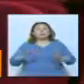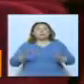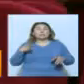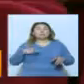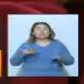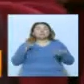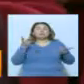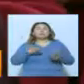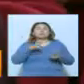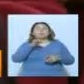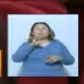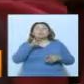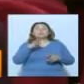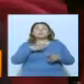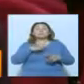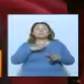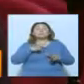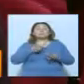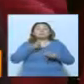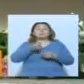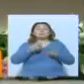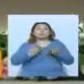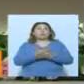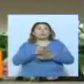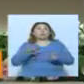Зачем нужны эти посредники? Зачем нам переплачивать?